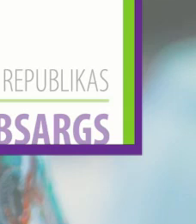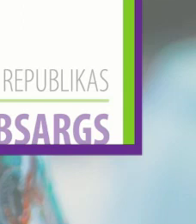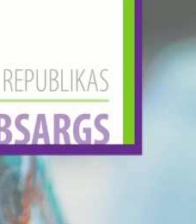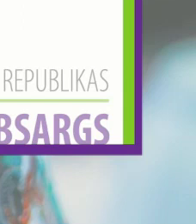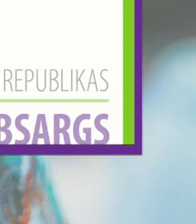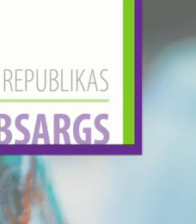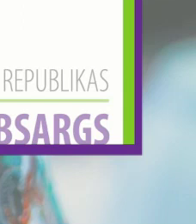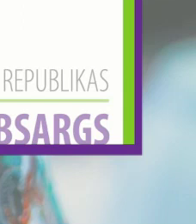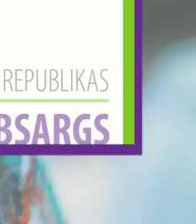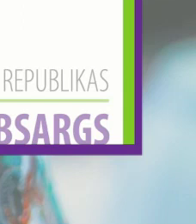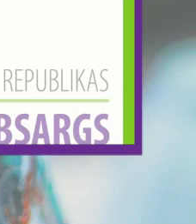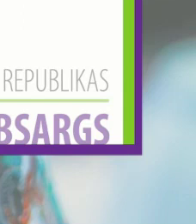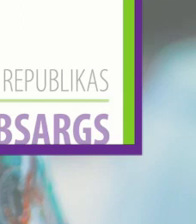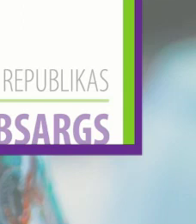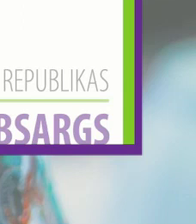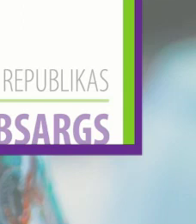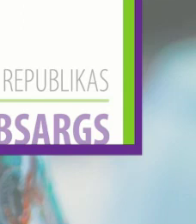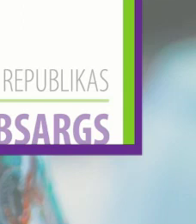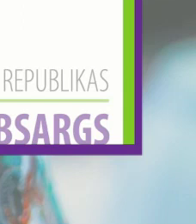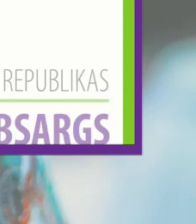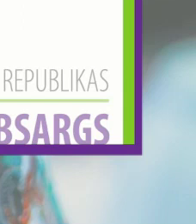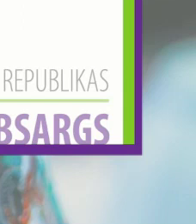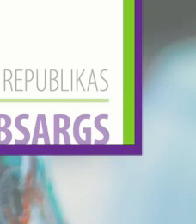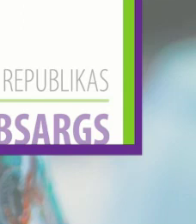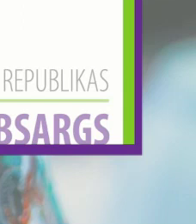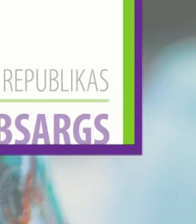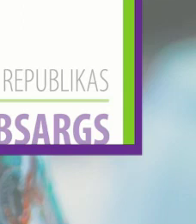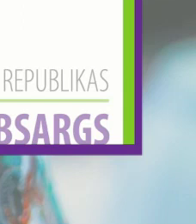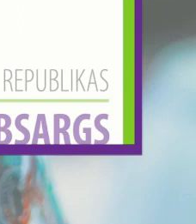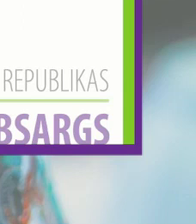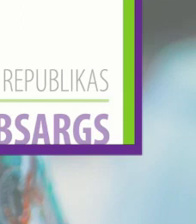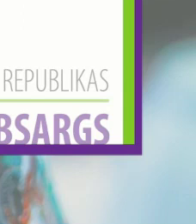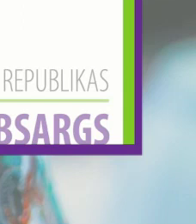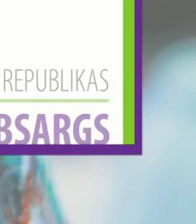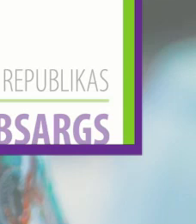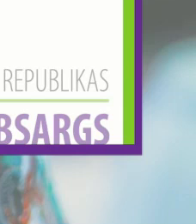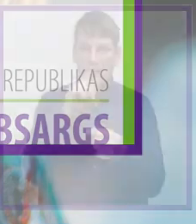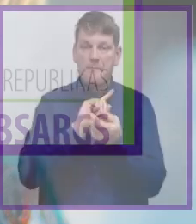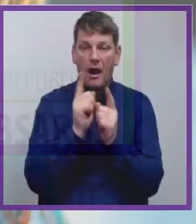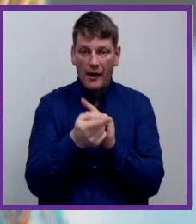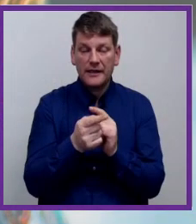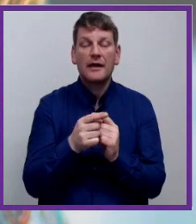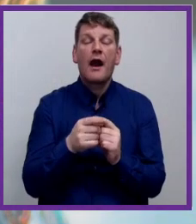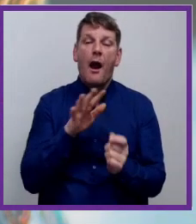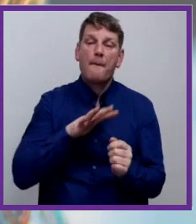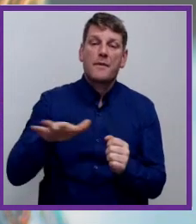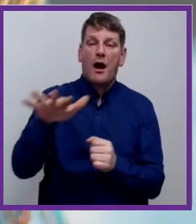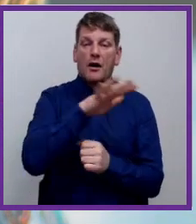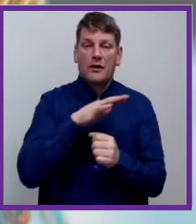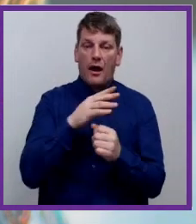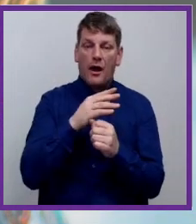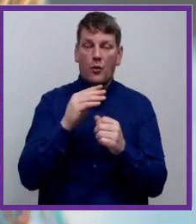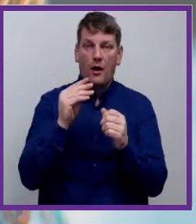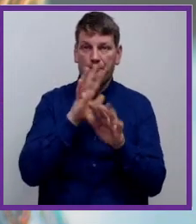mantojuma saglabāšanas intereses, jo šie publiski redzamie skati mainīja apkārtējo ainavu. Un